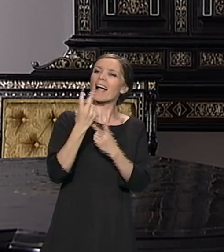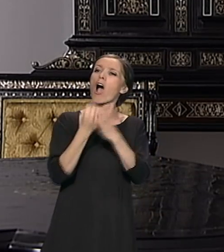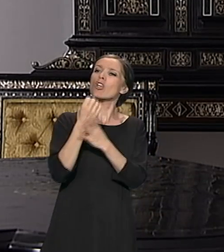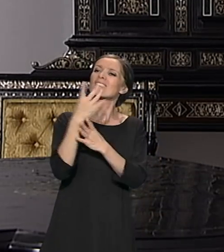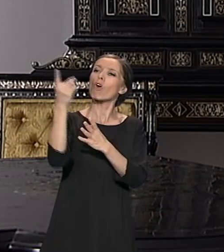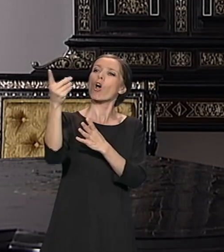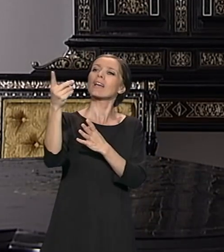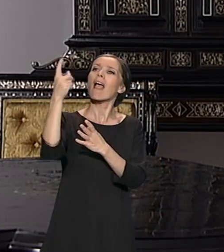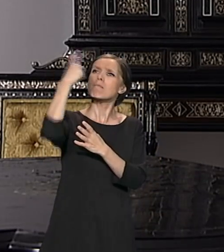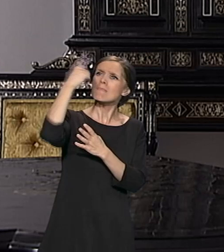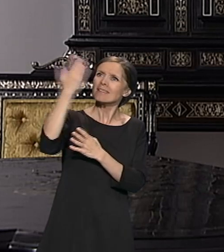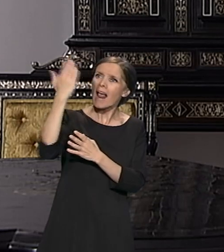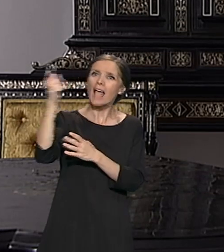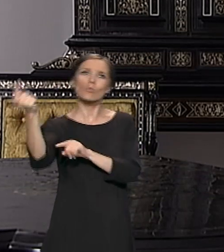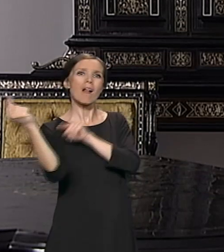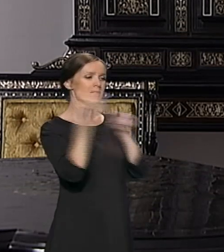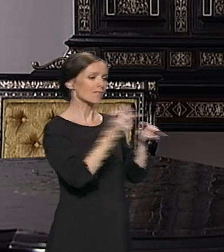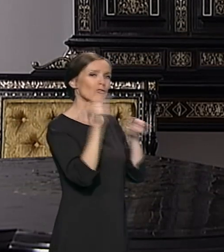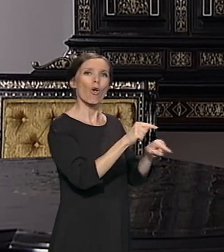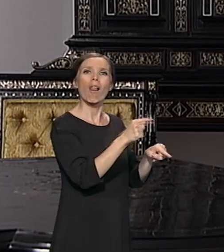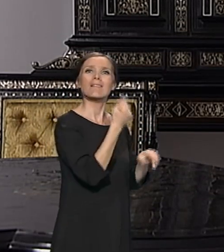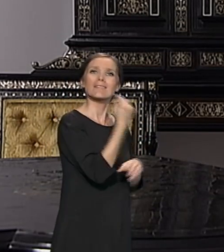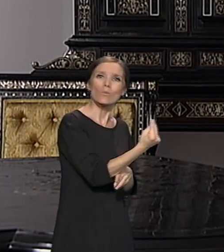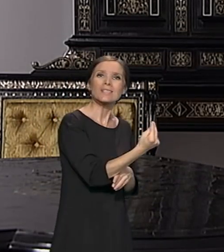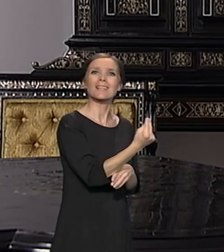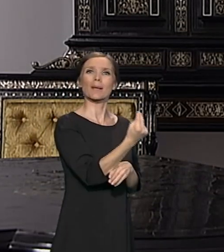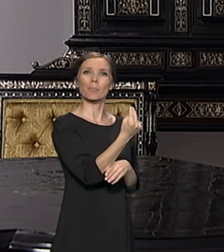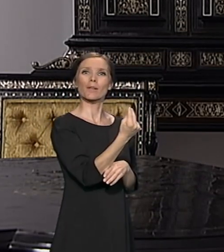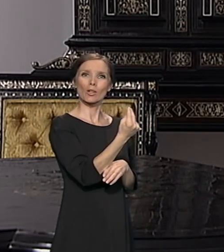intelektualaca i ljudi koji su donosili